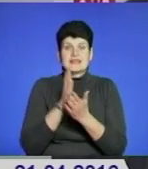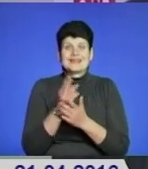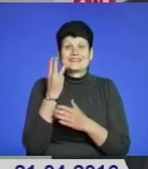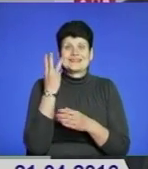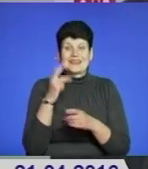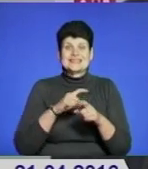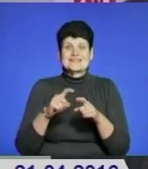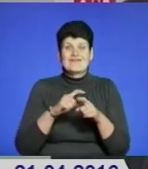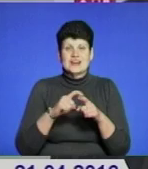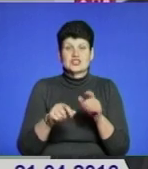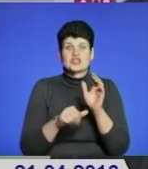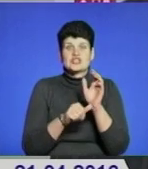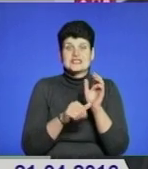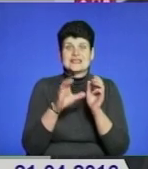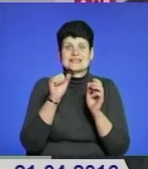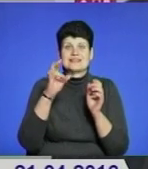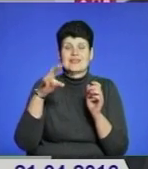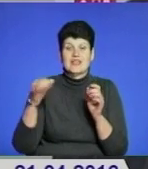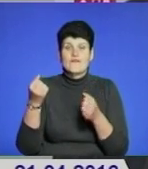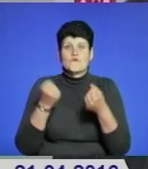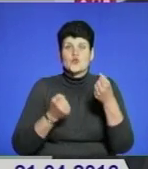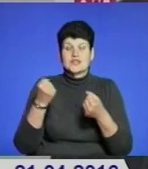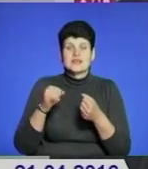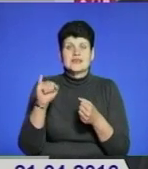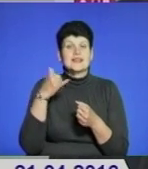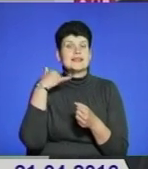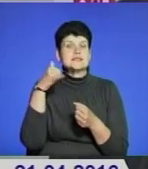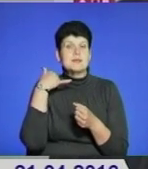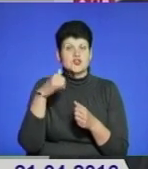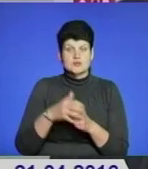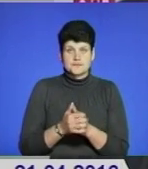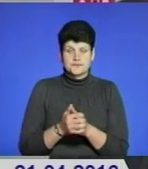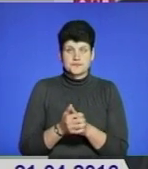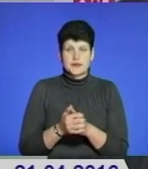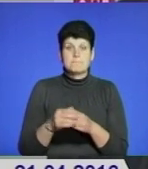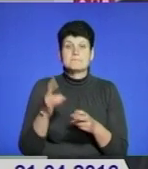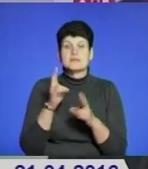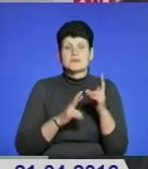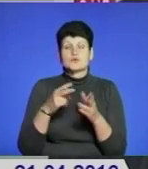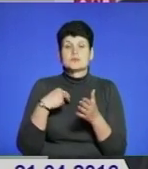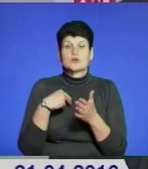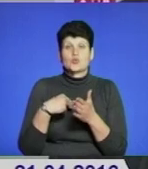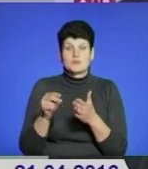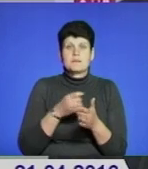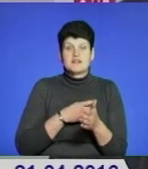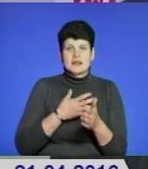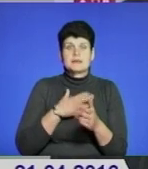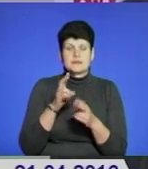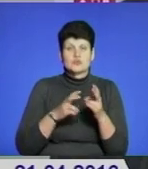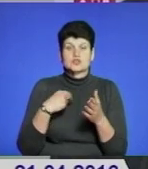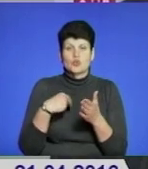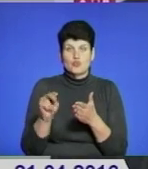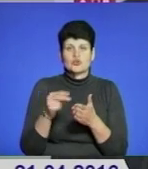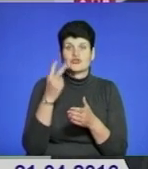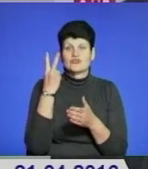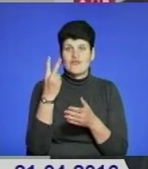зварщики, 6 сантехніків, водій і диспетчер. Підприємством закуплено, це приватним підприємством закуплено